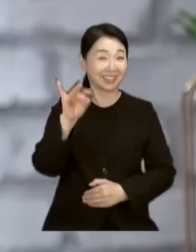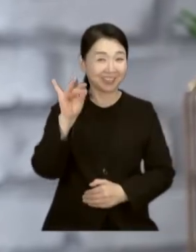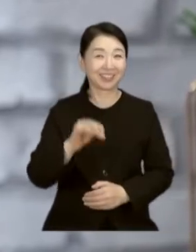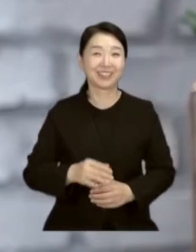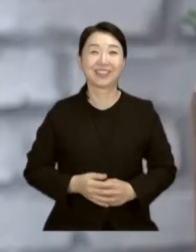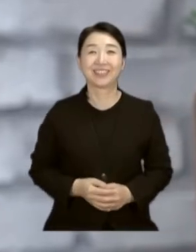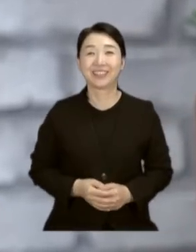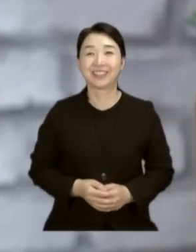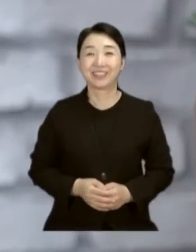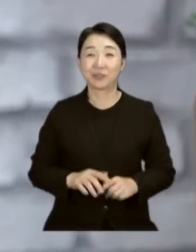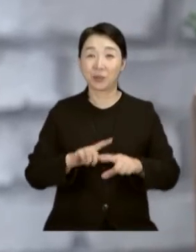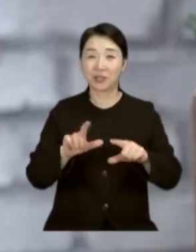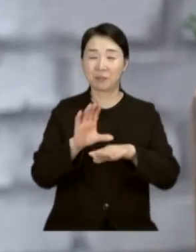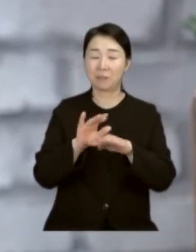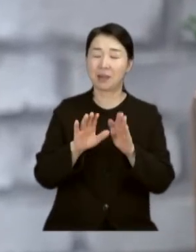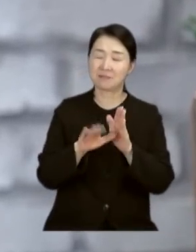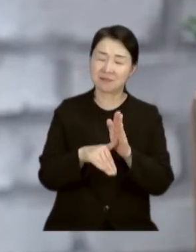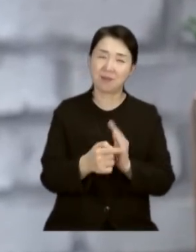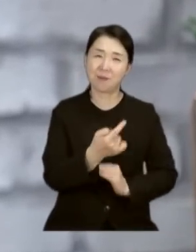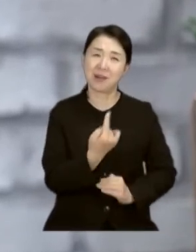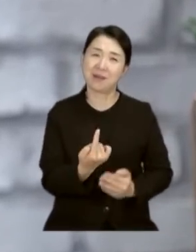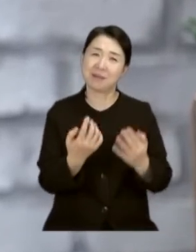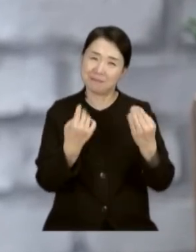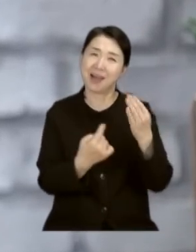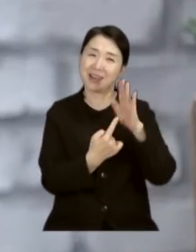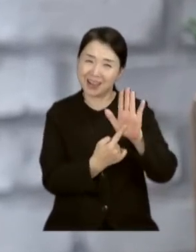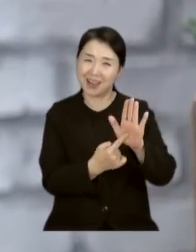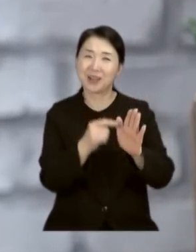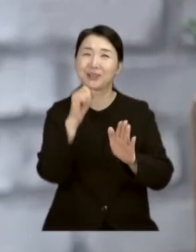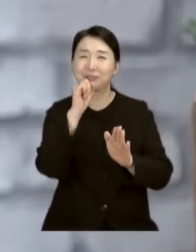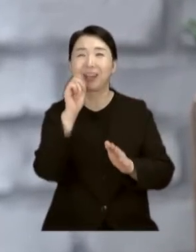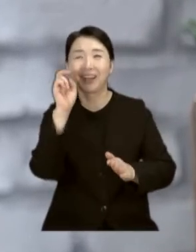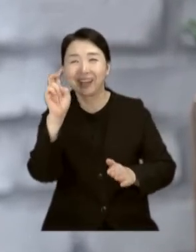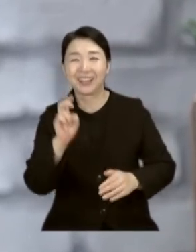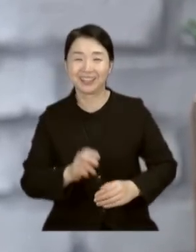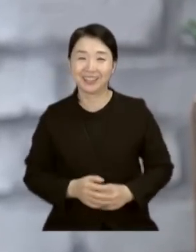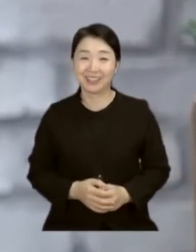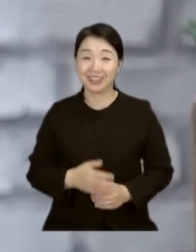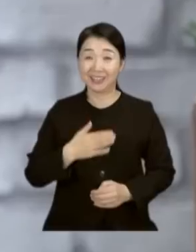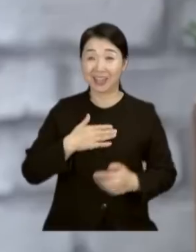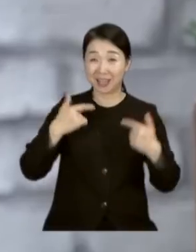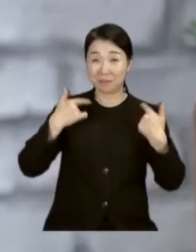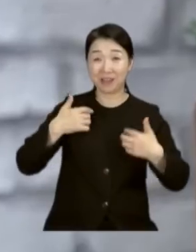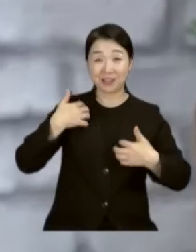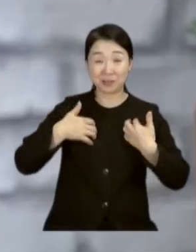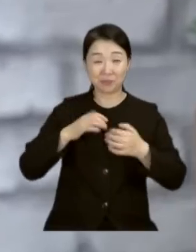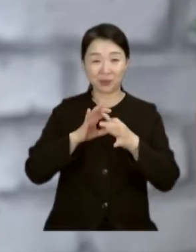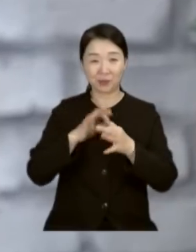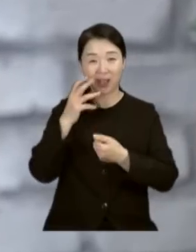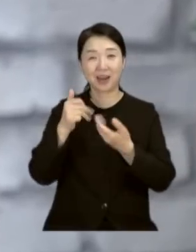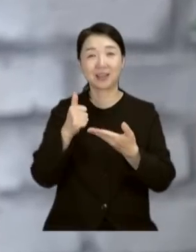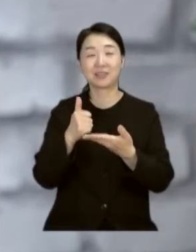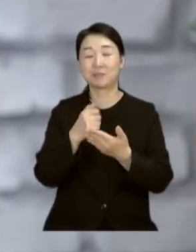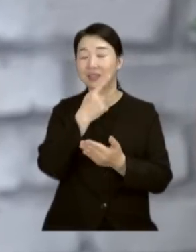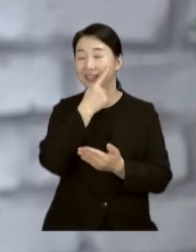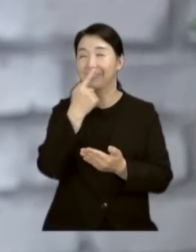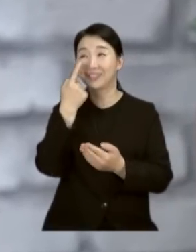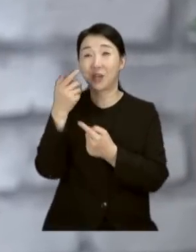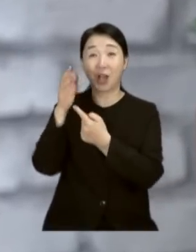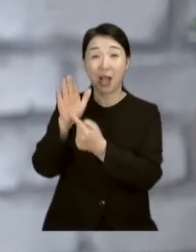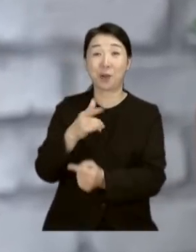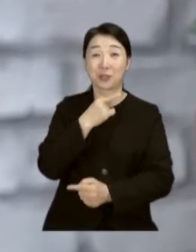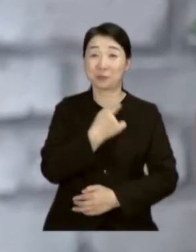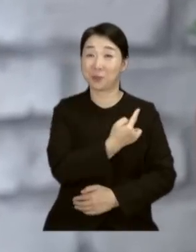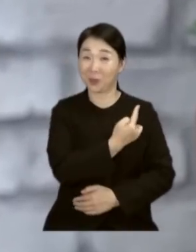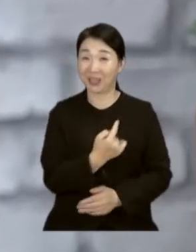얘기고 그리고 일반 방송에서는 많이 나왔죠, 여러분. 여러분 참 좋아하시는 분인데 네. 내가 매일 기쁘게를 통해서 하나님을 증거하고 싶다고